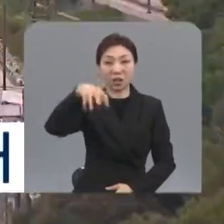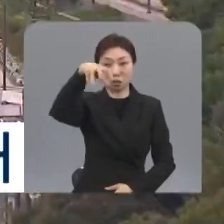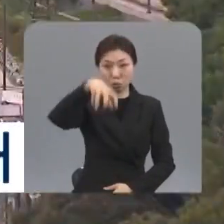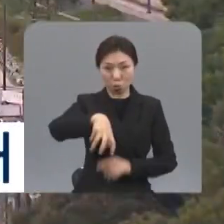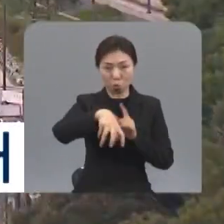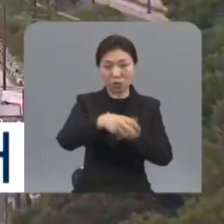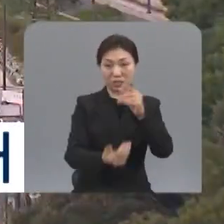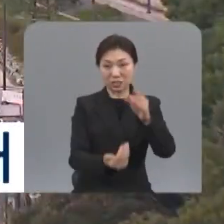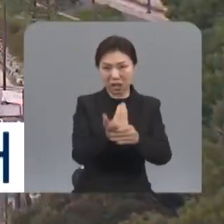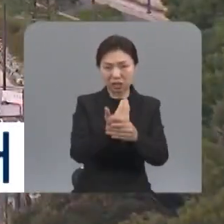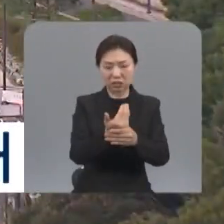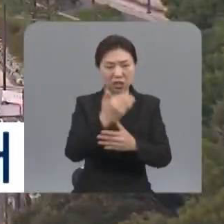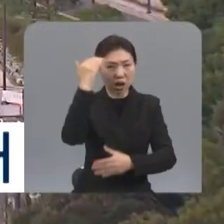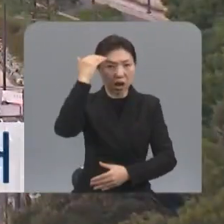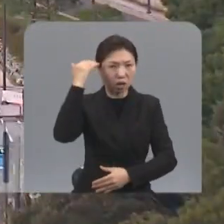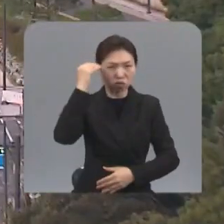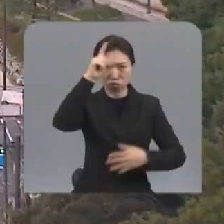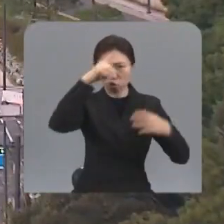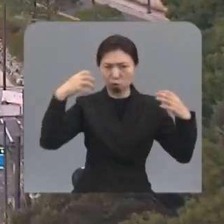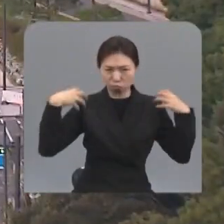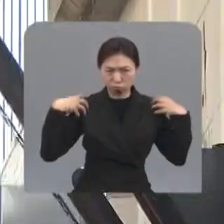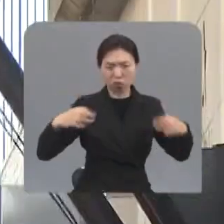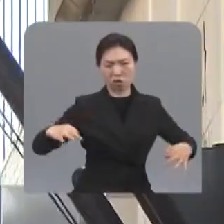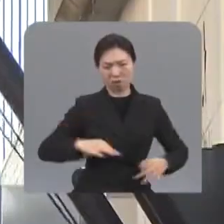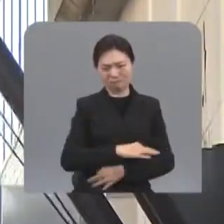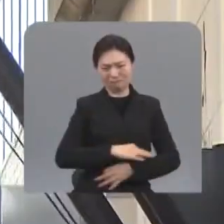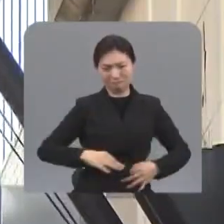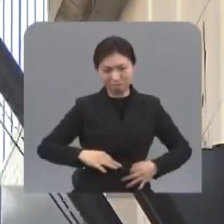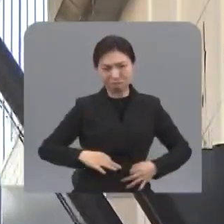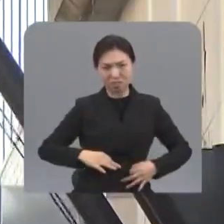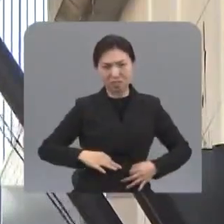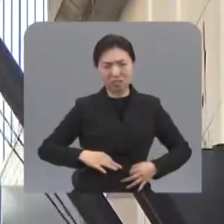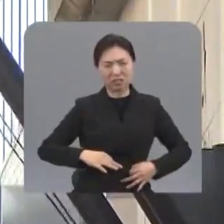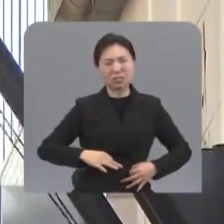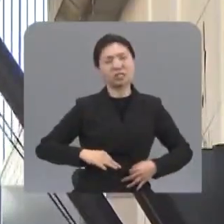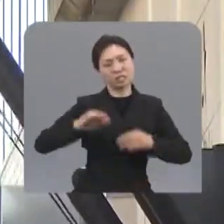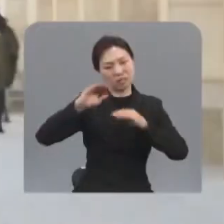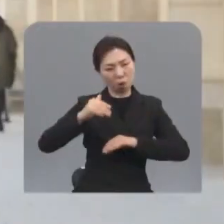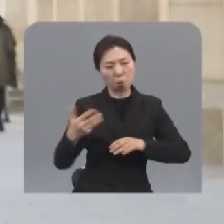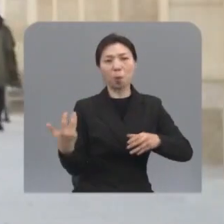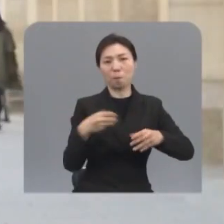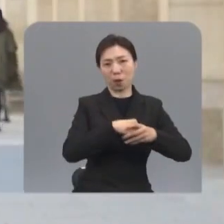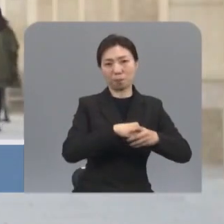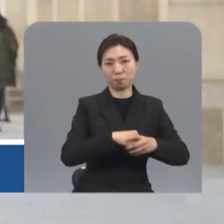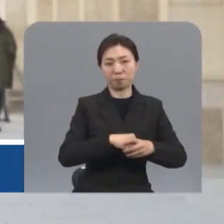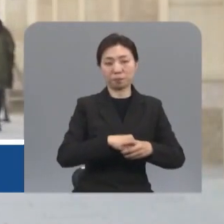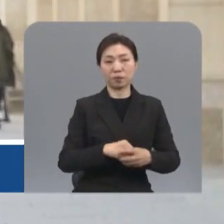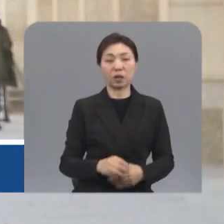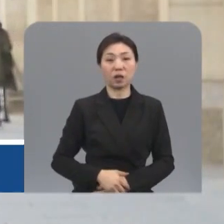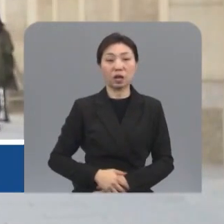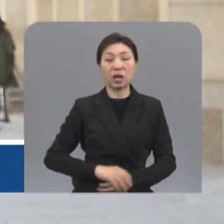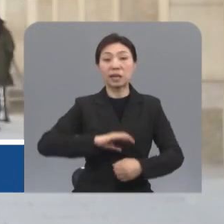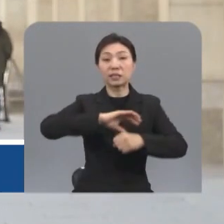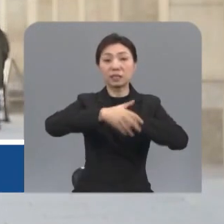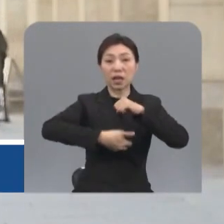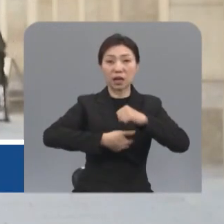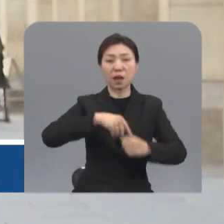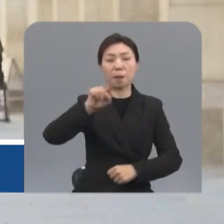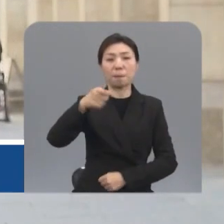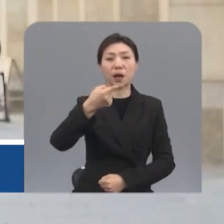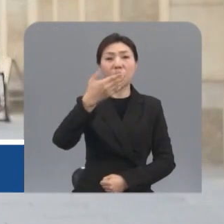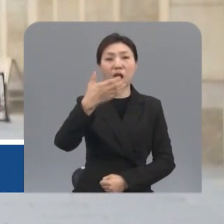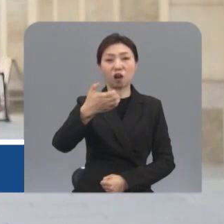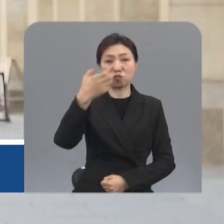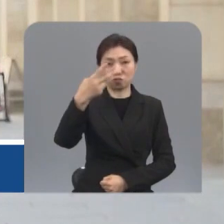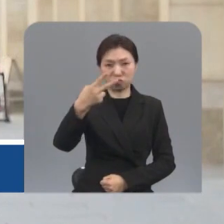부패를 적시하는 항목에 포함됐습니다. 전 세계 198개 국가를 대상으로 한 이번 인권보고서를 발표하며